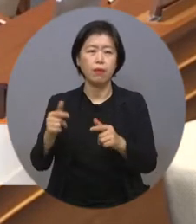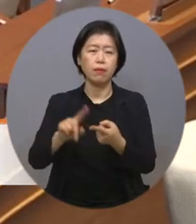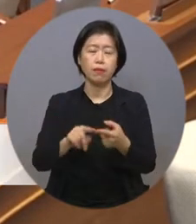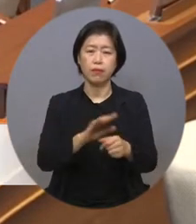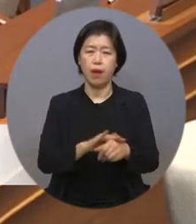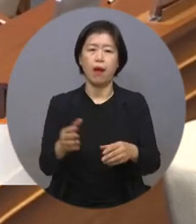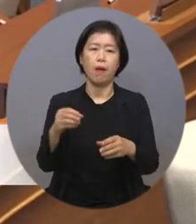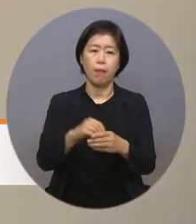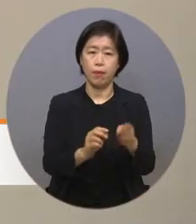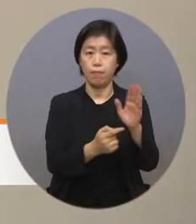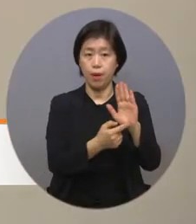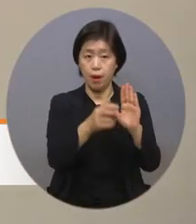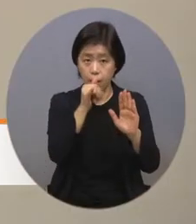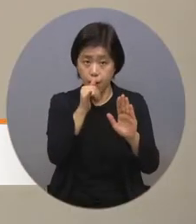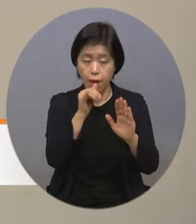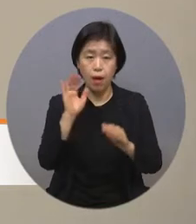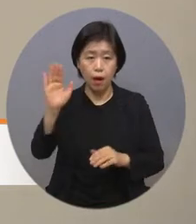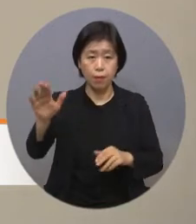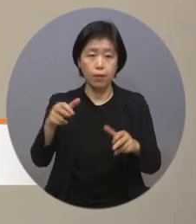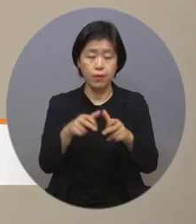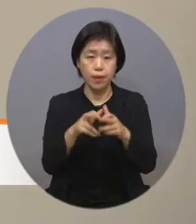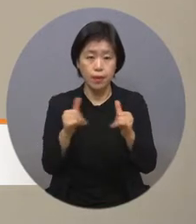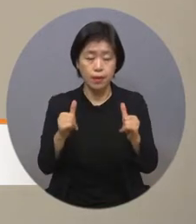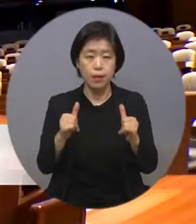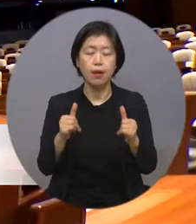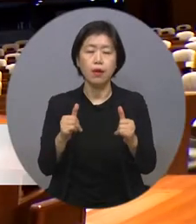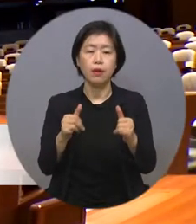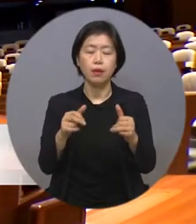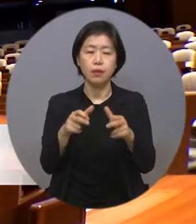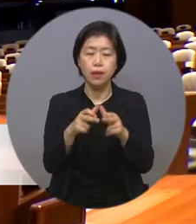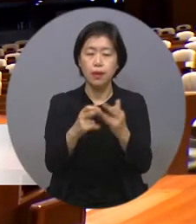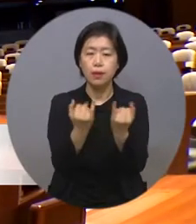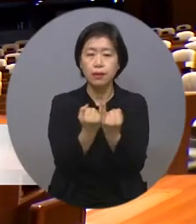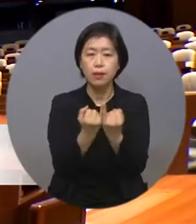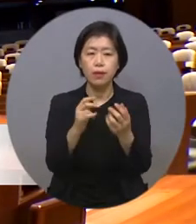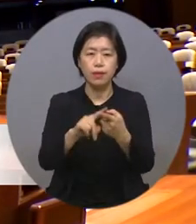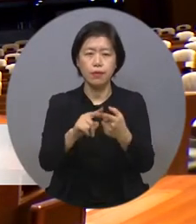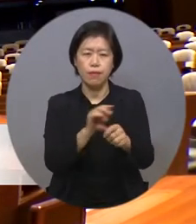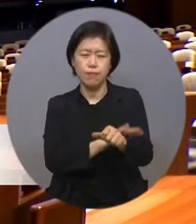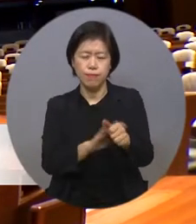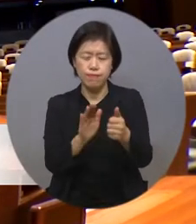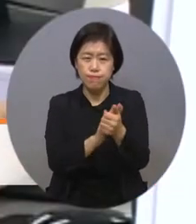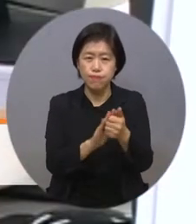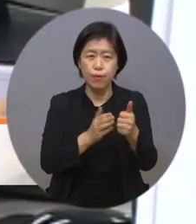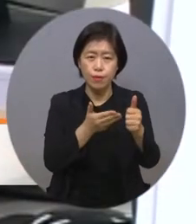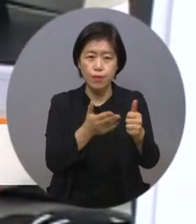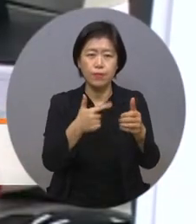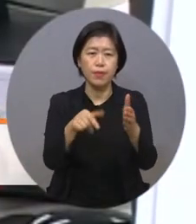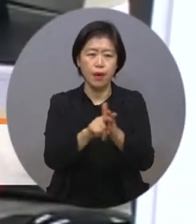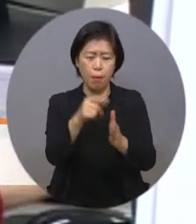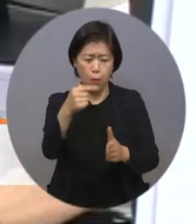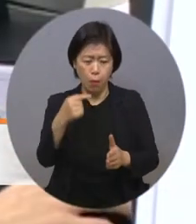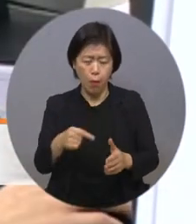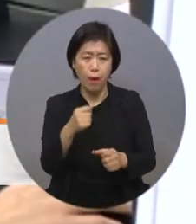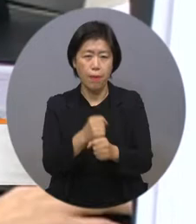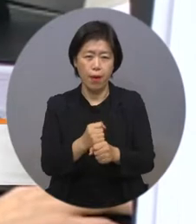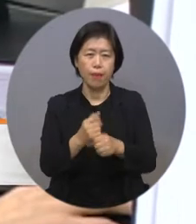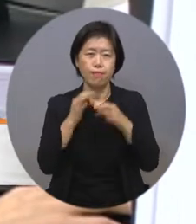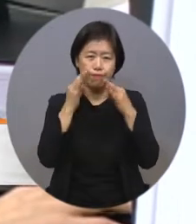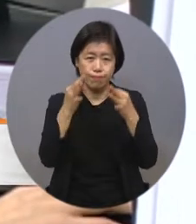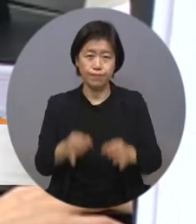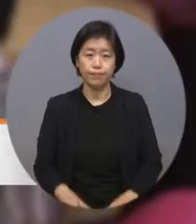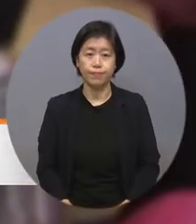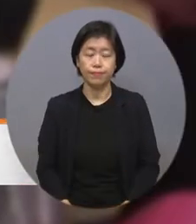정책 종합계획을 수립하고 다양한 분야에서 지원 근거를 마련하도록 했습니다. 이를 통해 장애 여성에